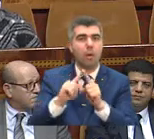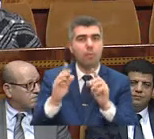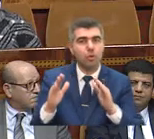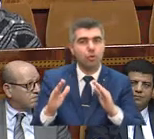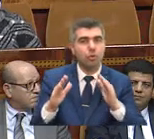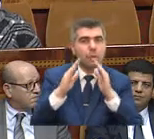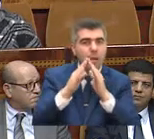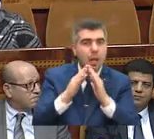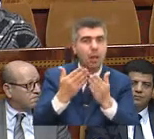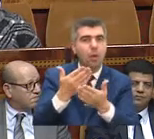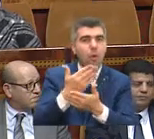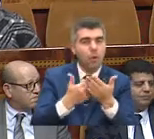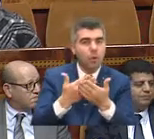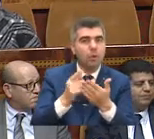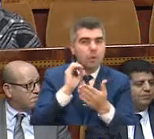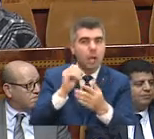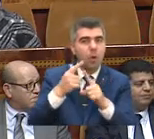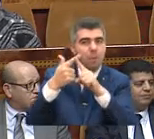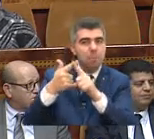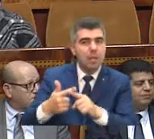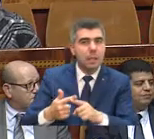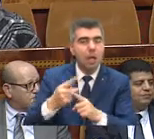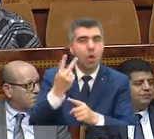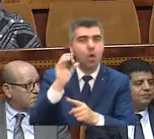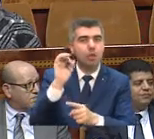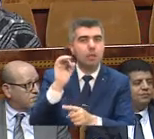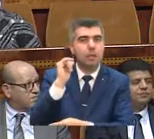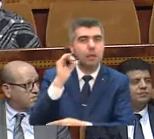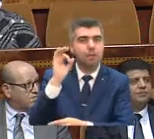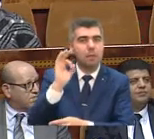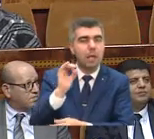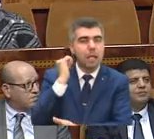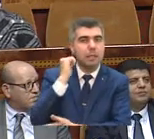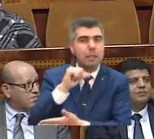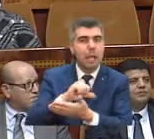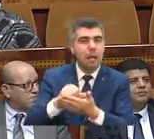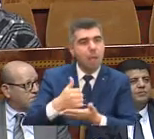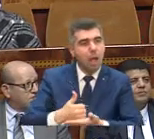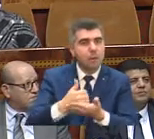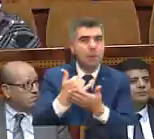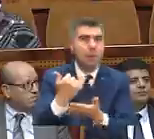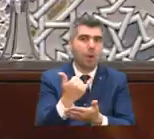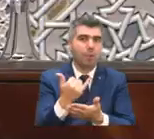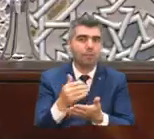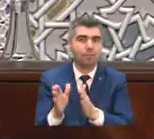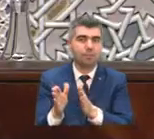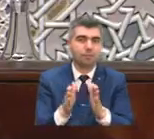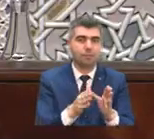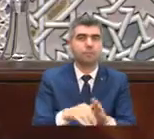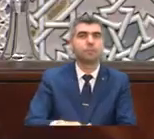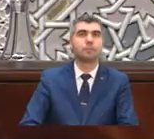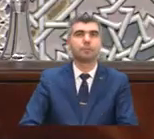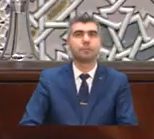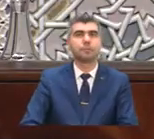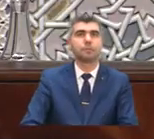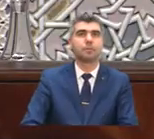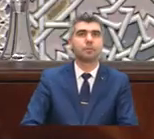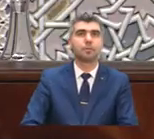هذه في الحصه ديالها من الضريبه على القيمه المضافه. وشكرا سيد الوزير. هل من تعقيب اضافي؟